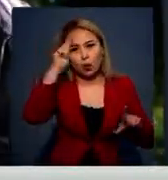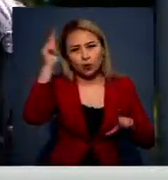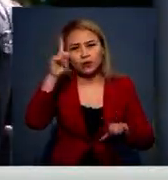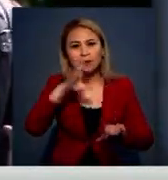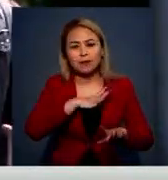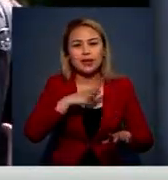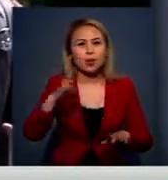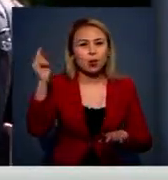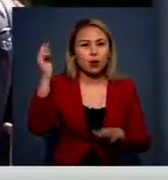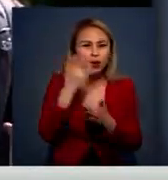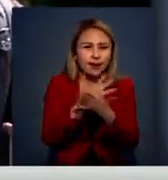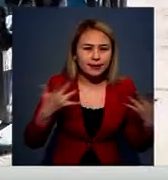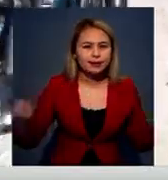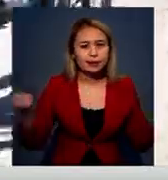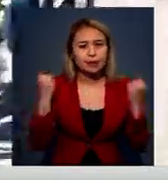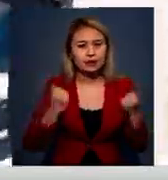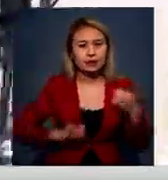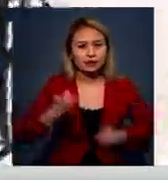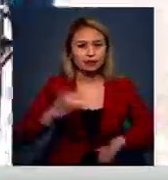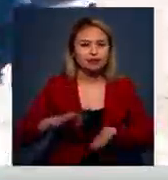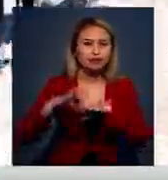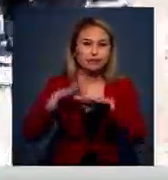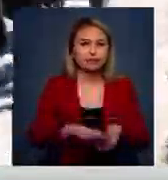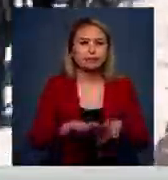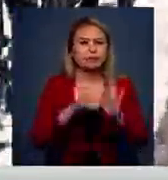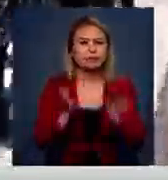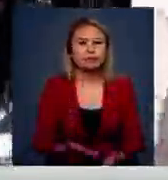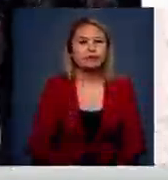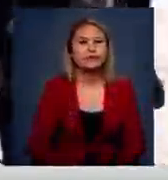үшін сабақтар мен түрлі спорттық жарыстар өткізу жоспарланып отыр.